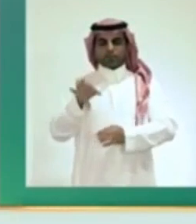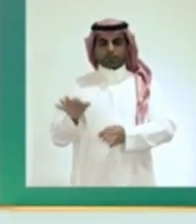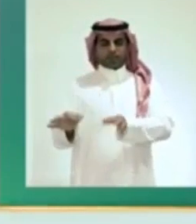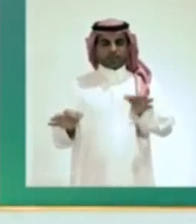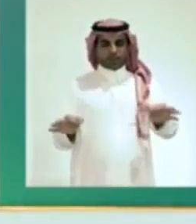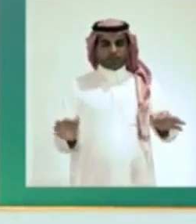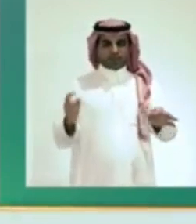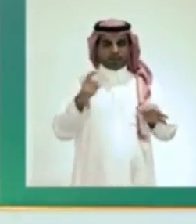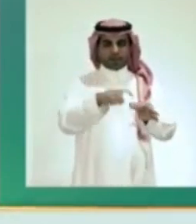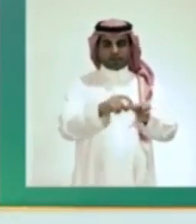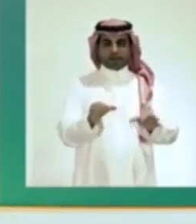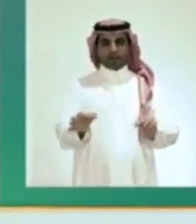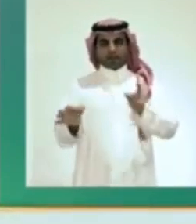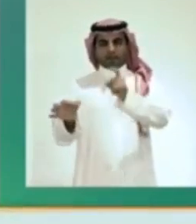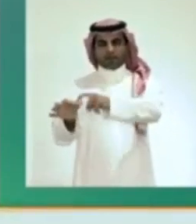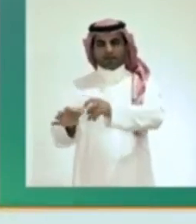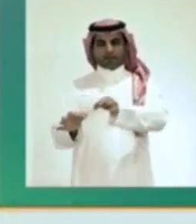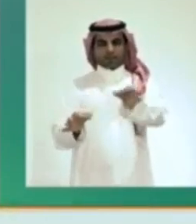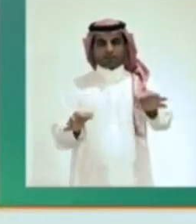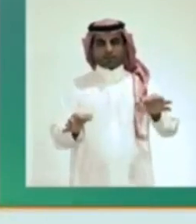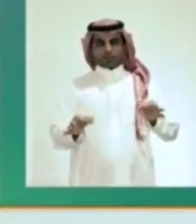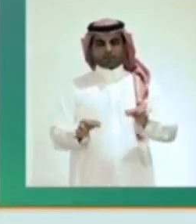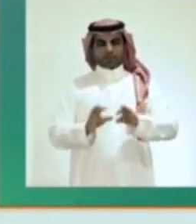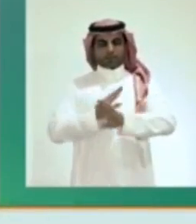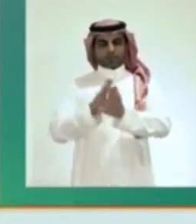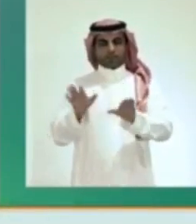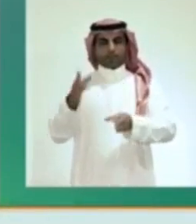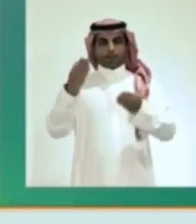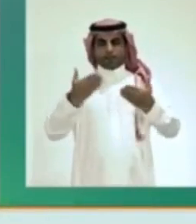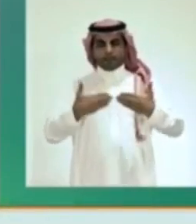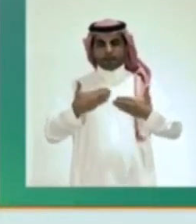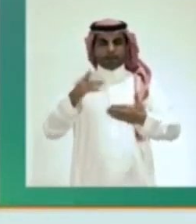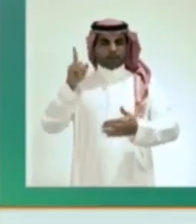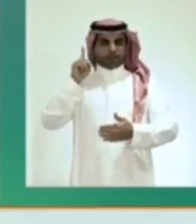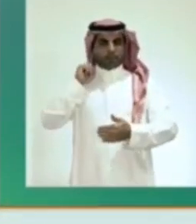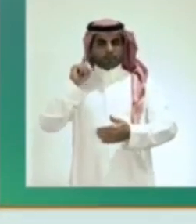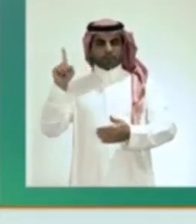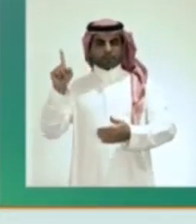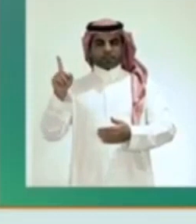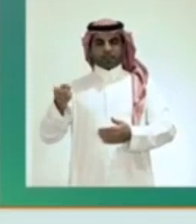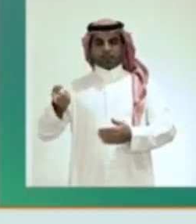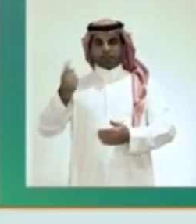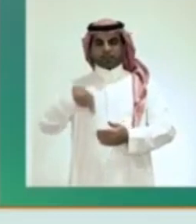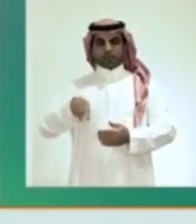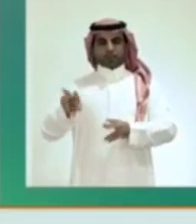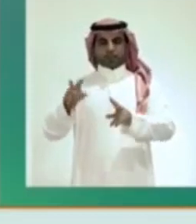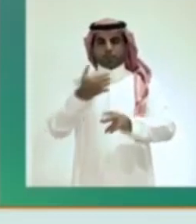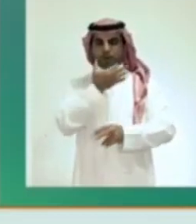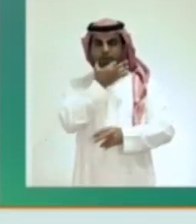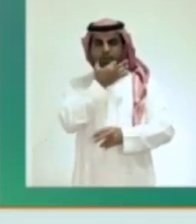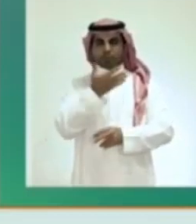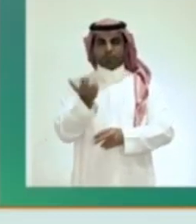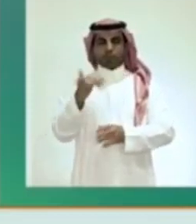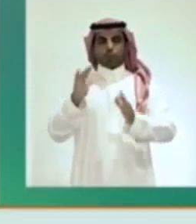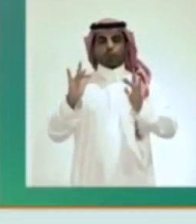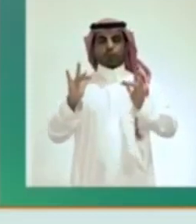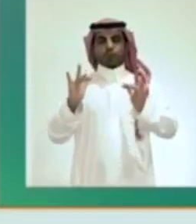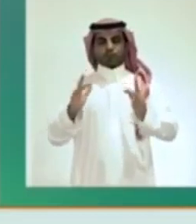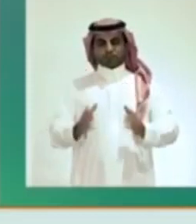المملكة والمدن الخاصة التي تم الإعلان عنها، مدينة مكة المكرمة والمدينة المنورة والرياض